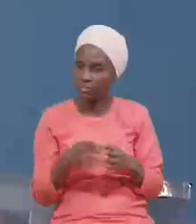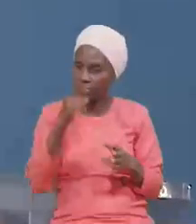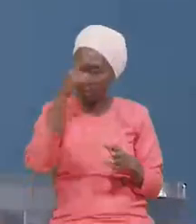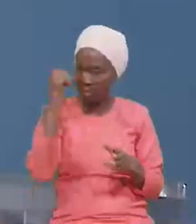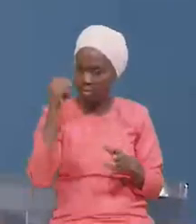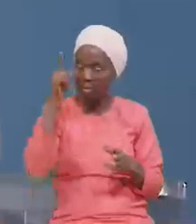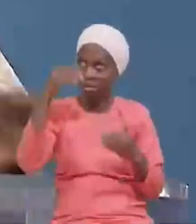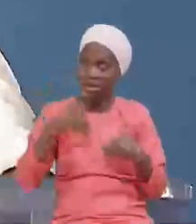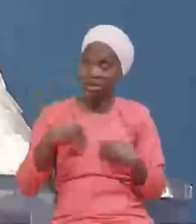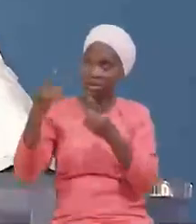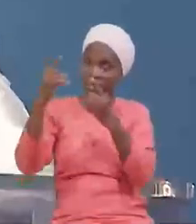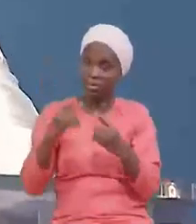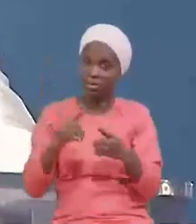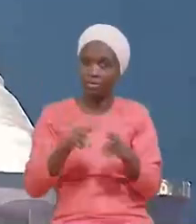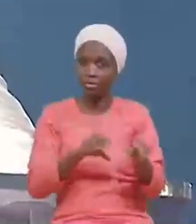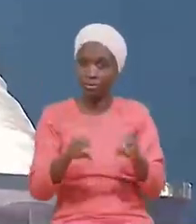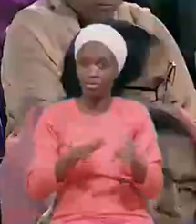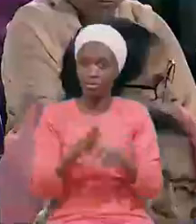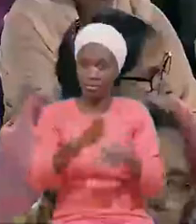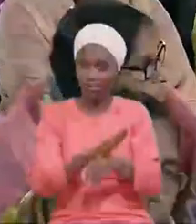Parce qu'il est venu accomplir.